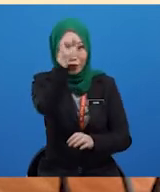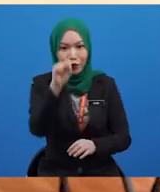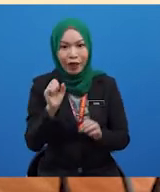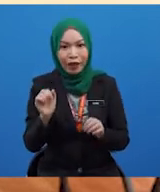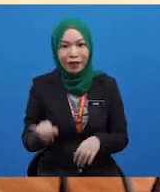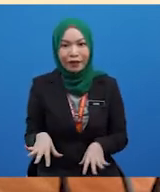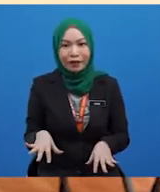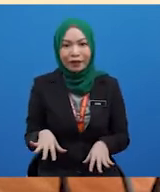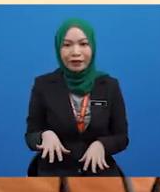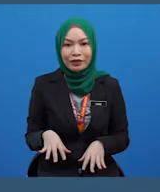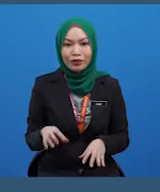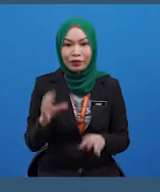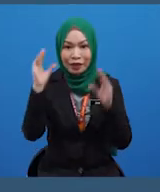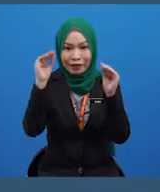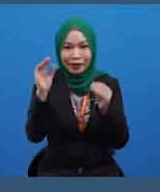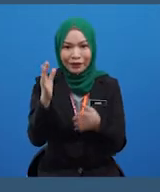telah cikgu sediakan.